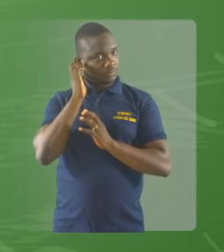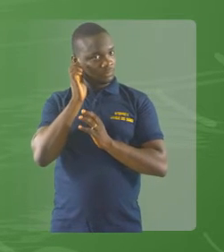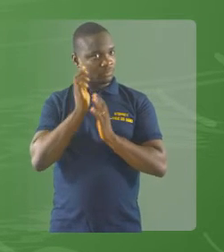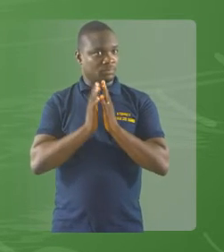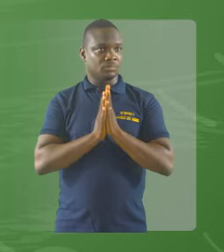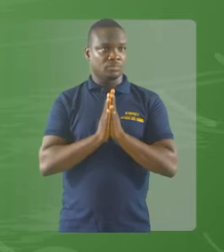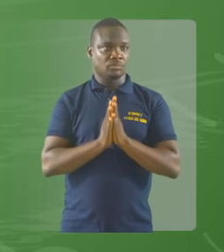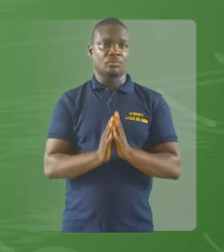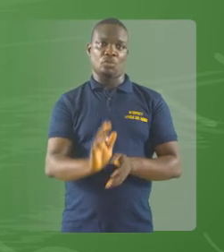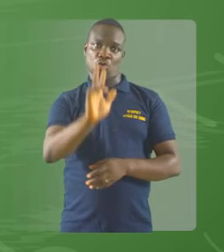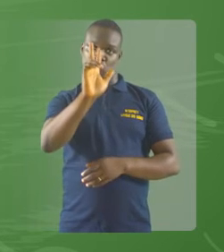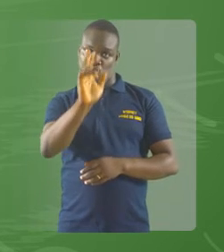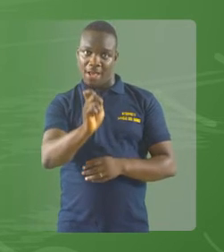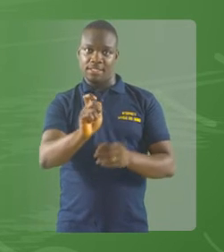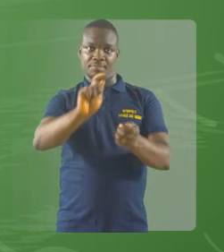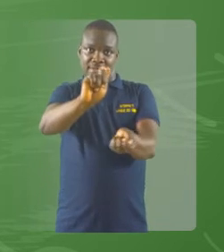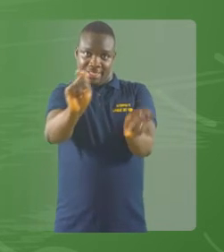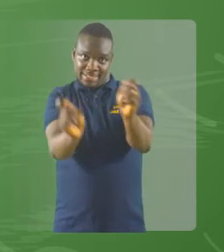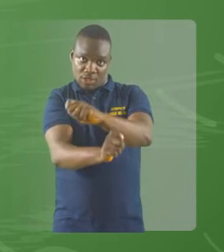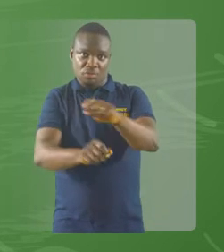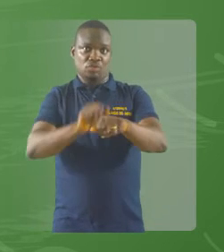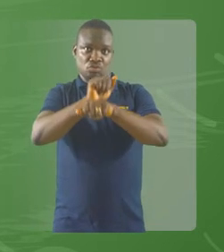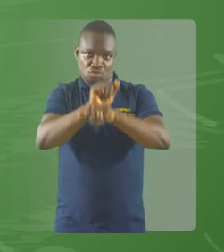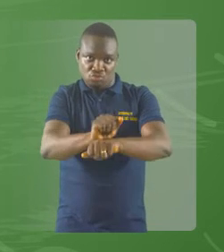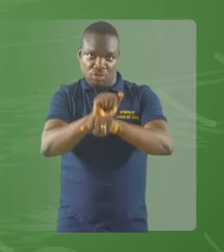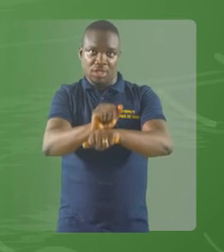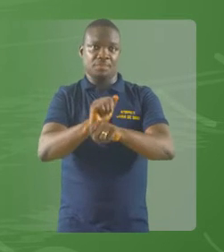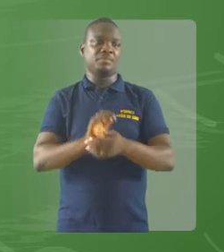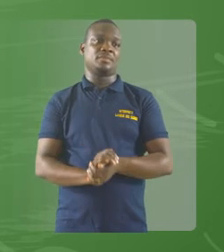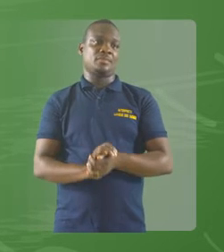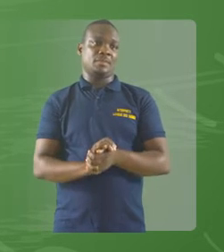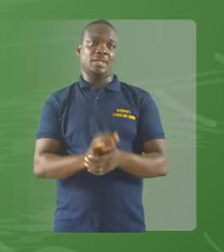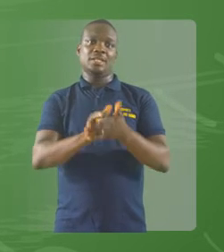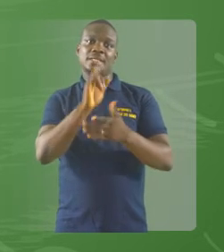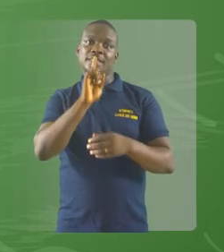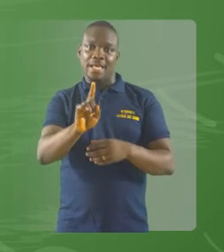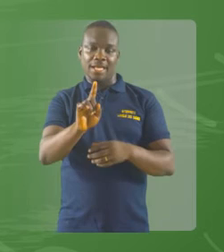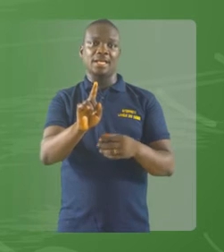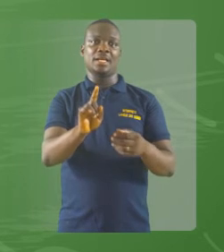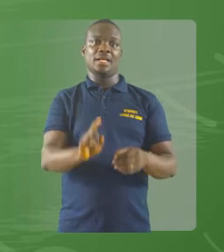La troisième transformation usuelle, c'est la symétrie centrale.